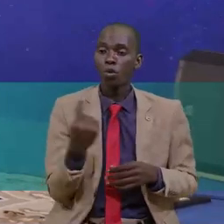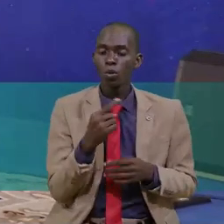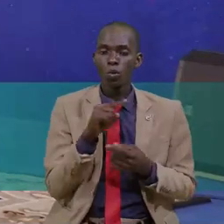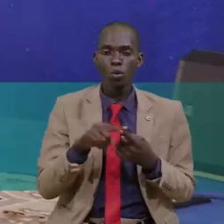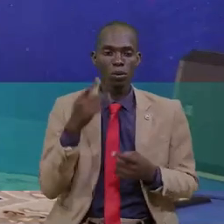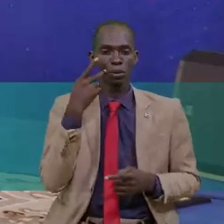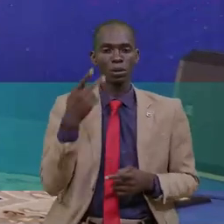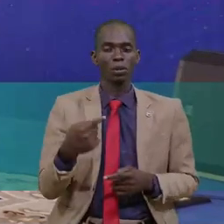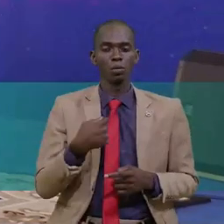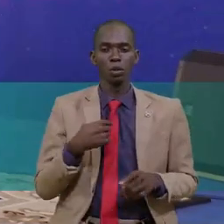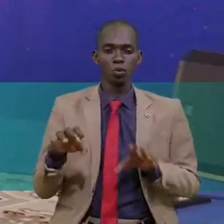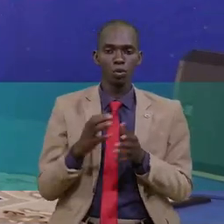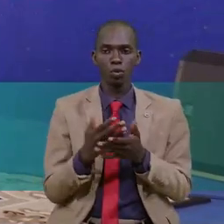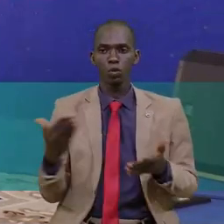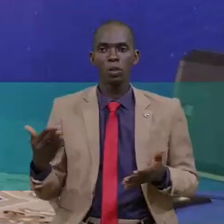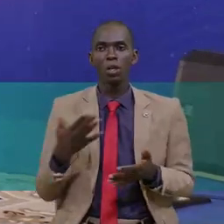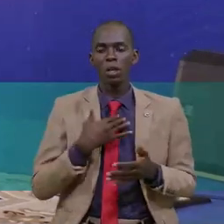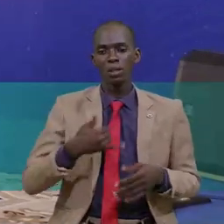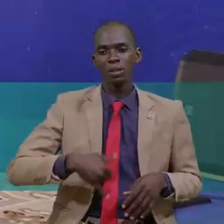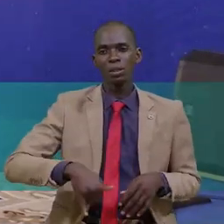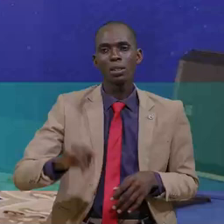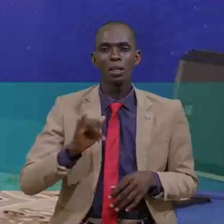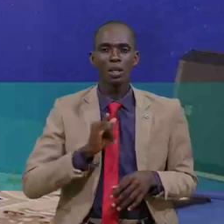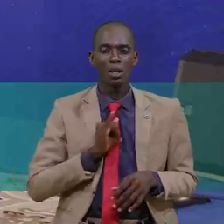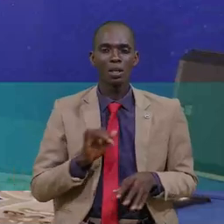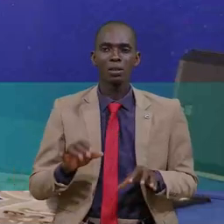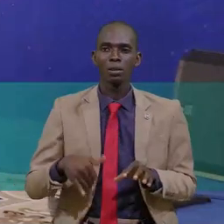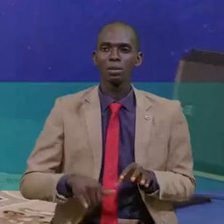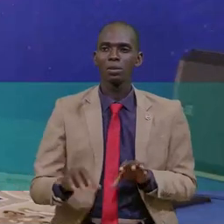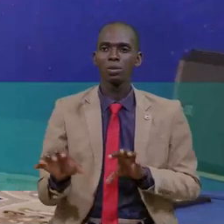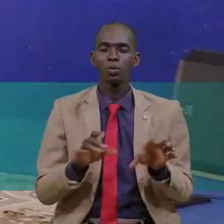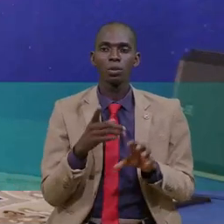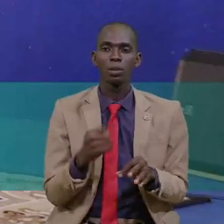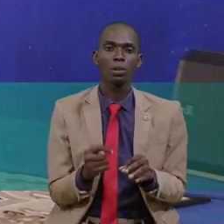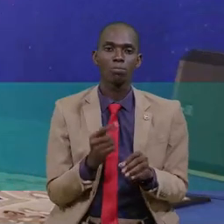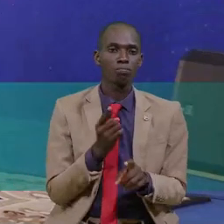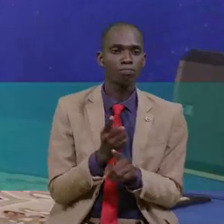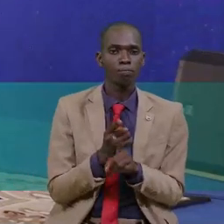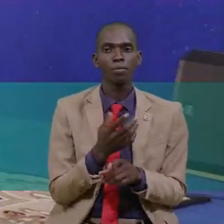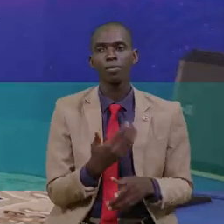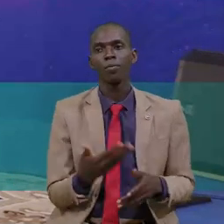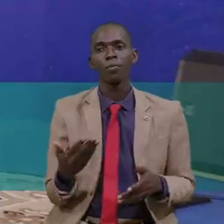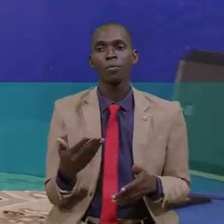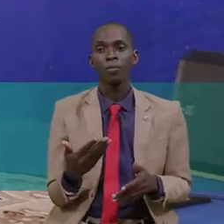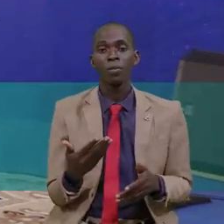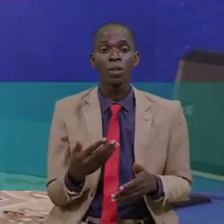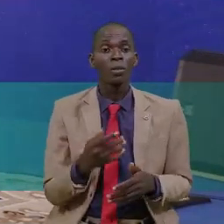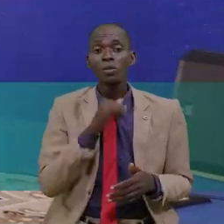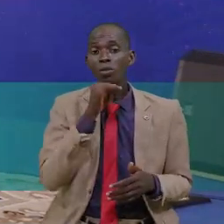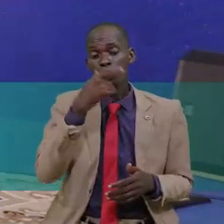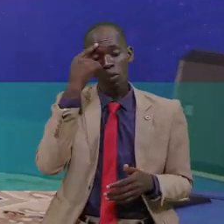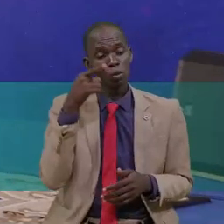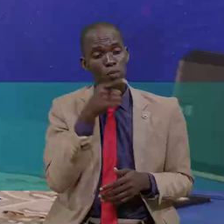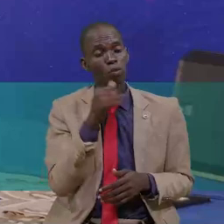elle peut ne pas entendre ce que je vais faire maintenant. Mais je fais ce qui est bon, la chose juste. Pas parce qu'elle